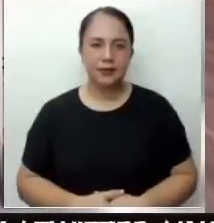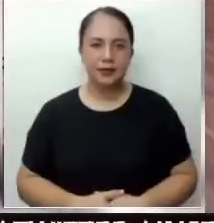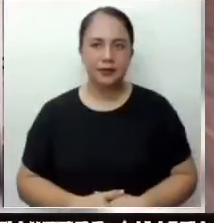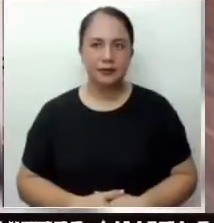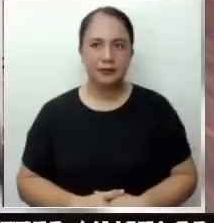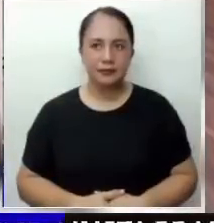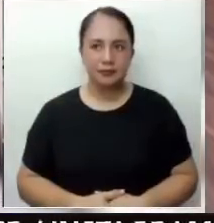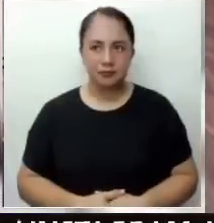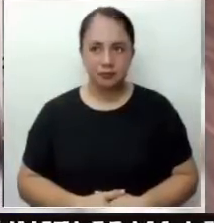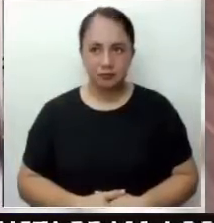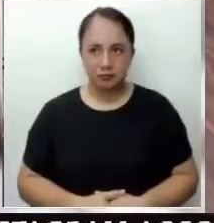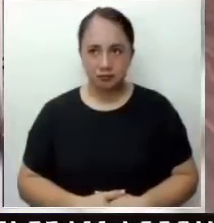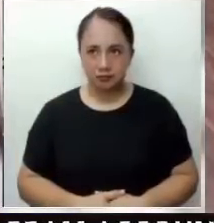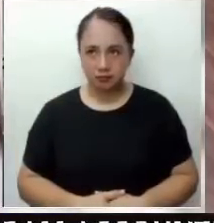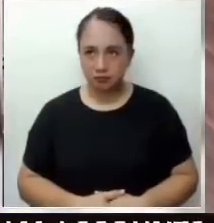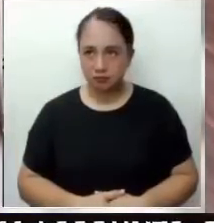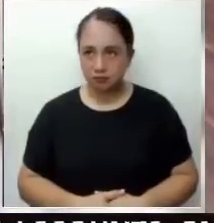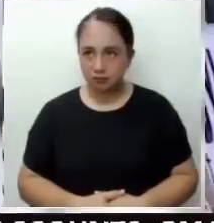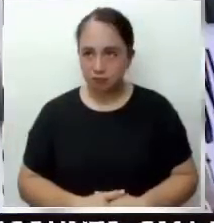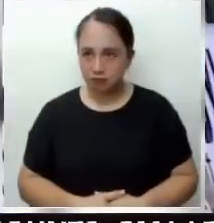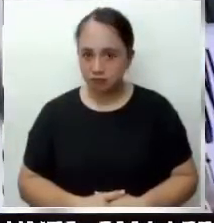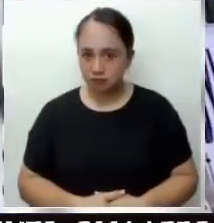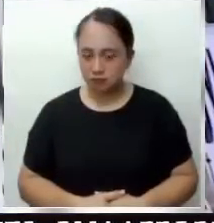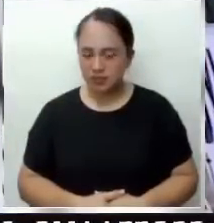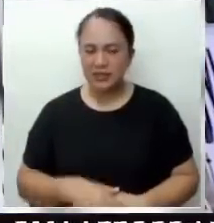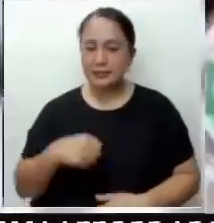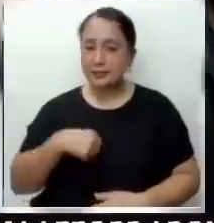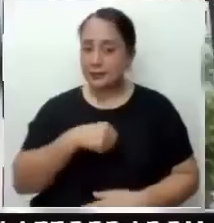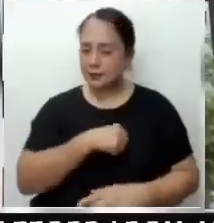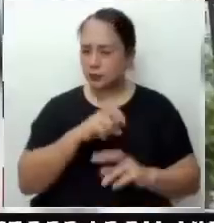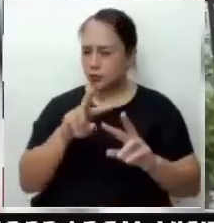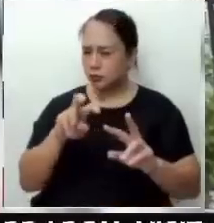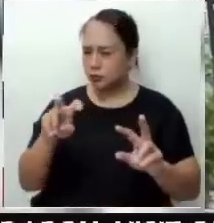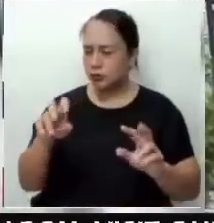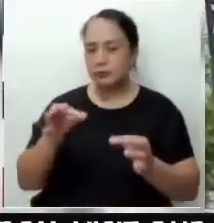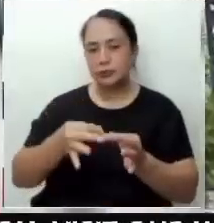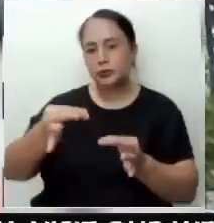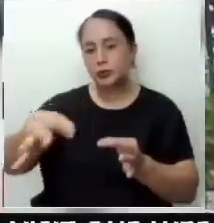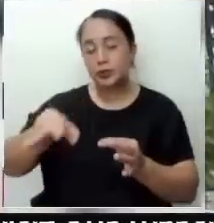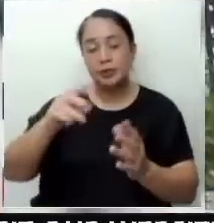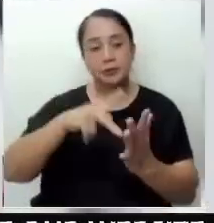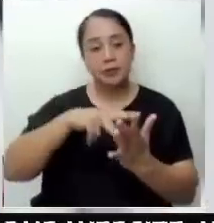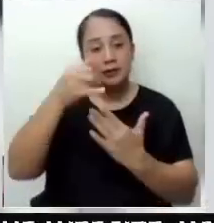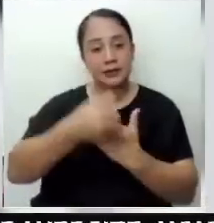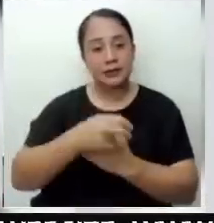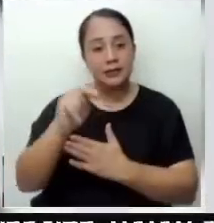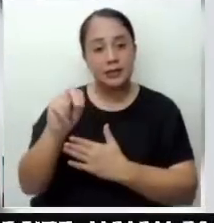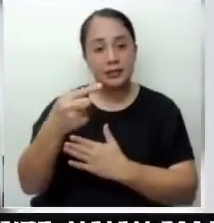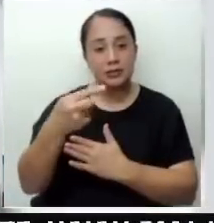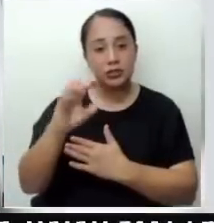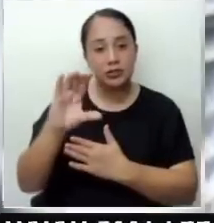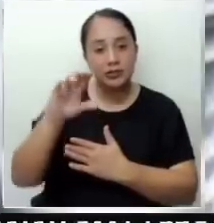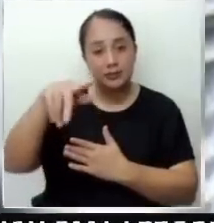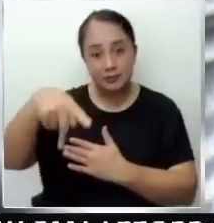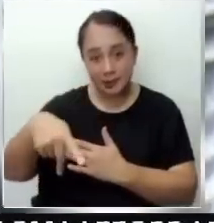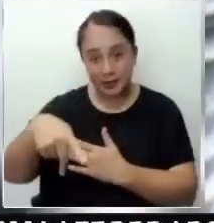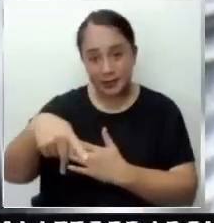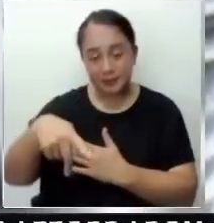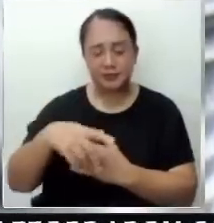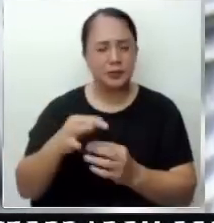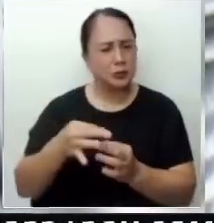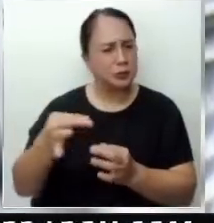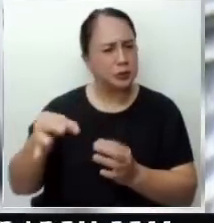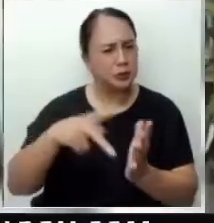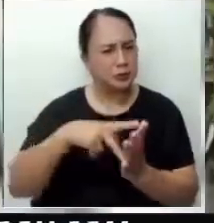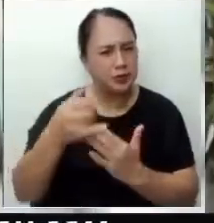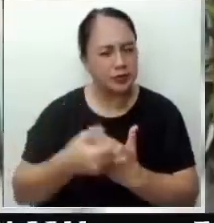Sa muling pag-usisa ng mga senador sa mga delayed down na proyekto ng National Grid Corporation of the Philippines o NGCP, lumabas na